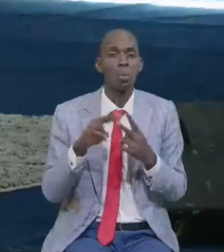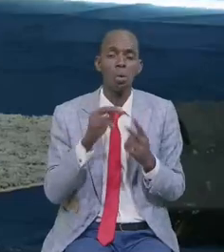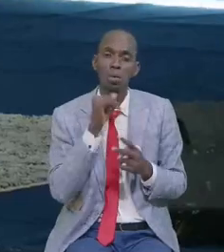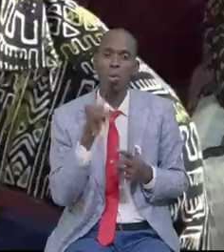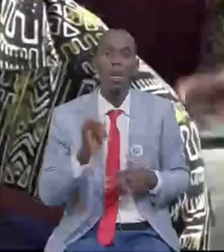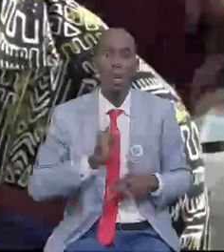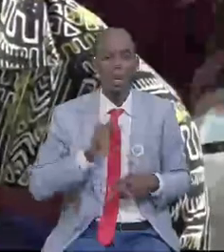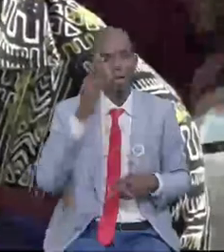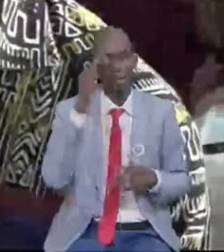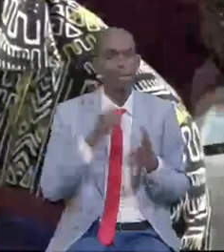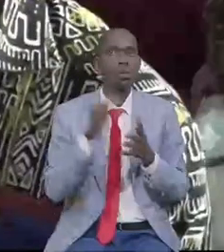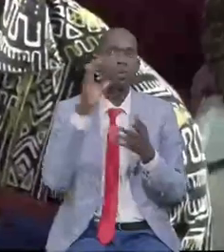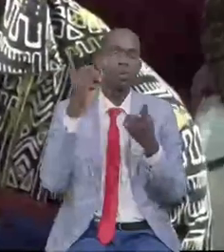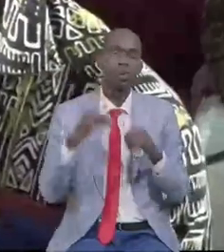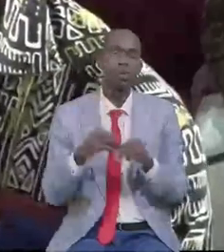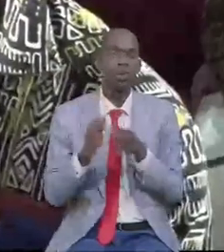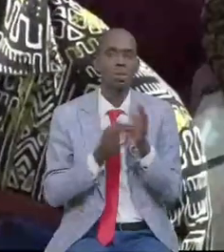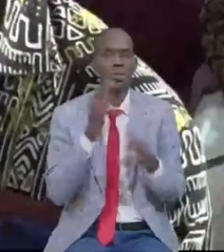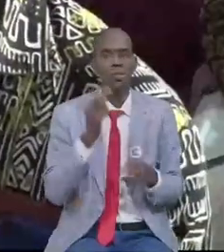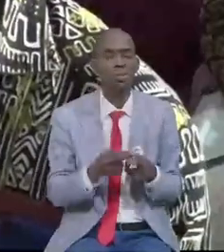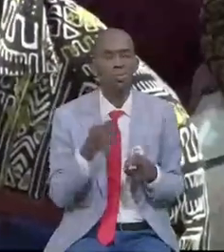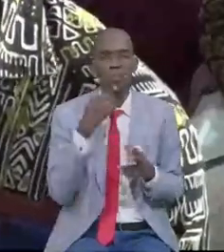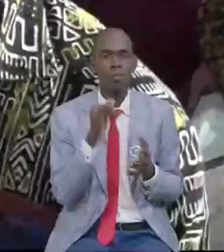venir. Aidez.